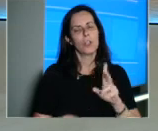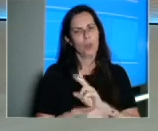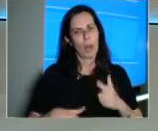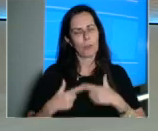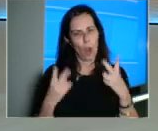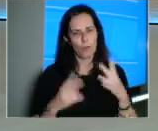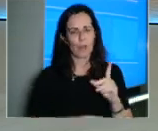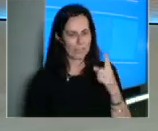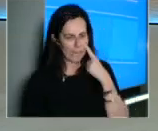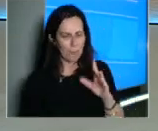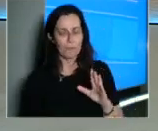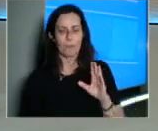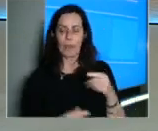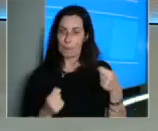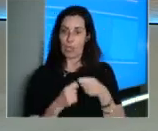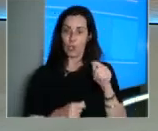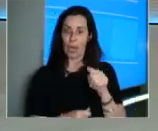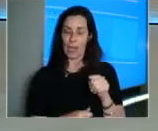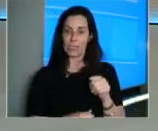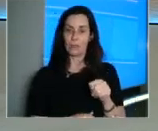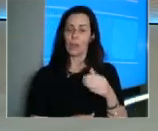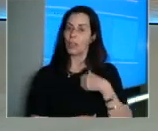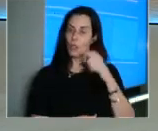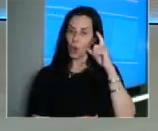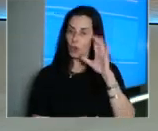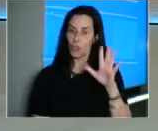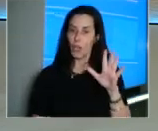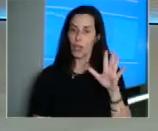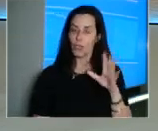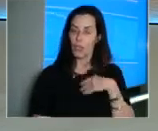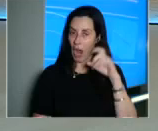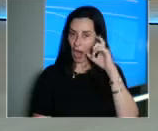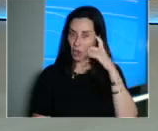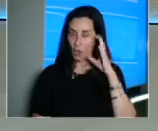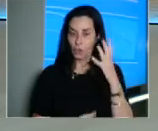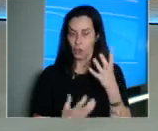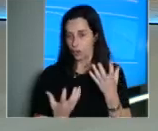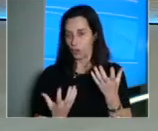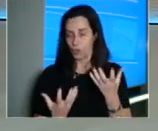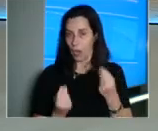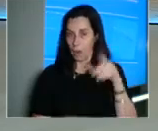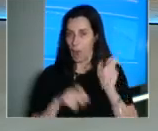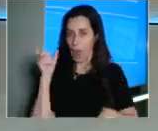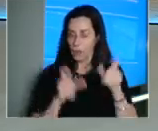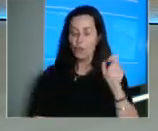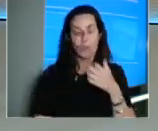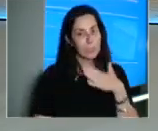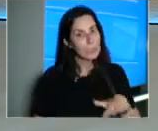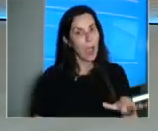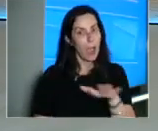כך חשוב לנו. אז תראה, אז בהקשר הזה, אני חושב שהחשש של ציבורים רחבים